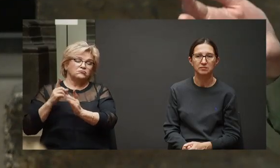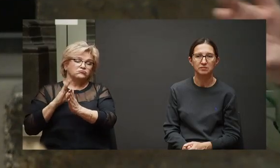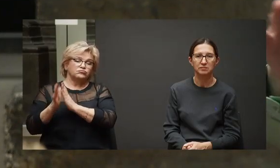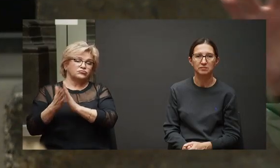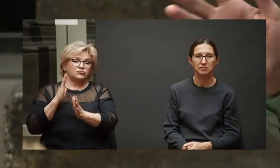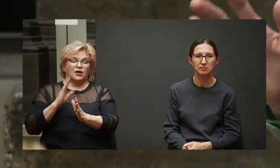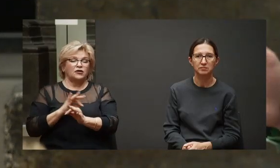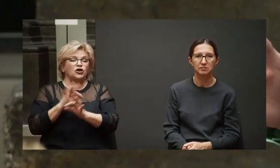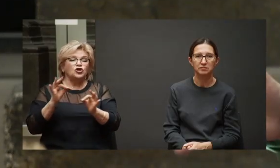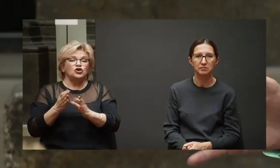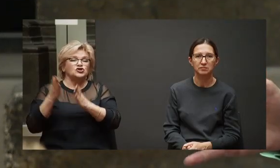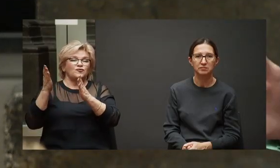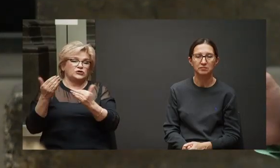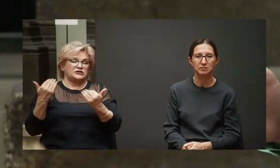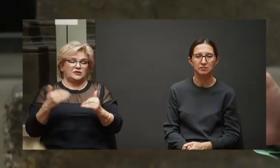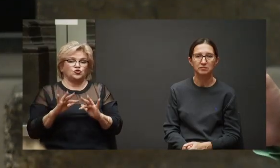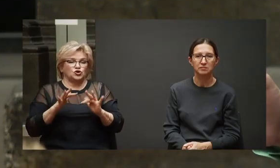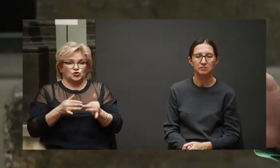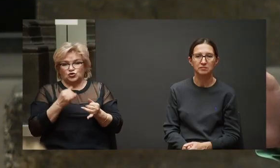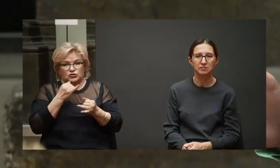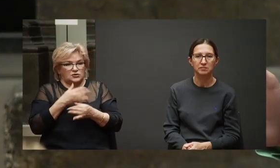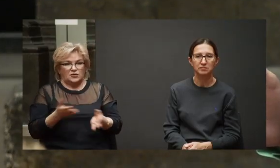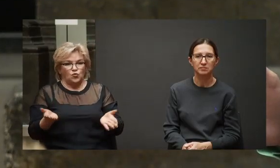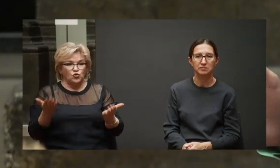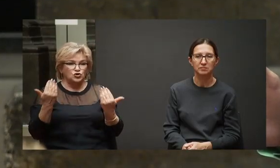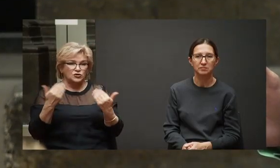и ничего с ним уже случиться не может.